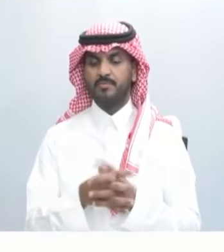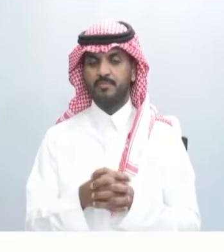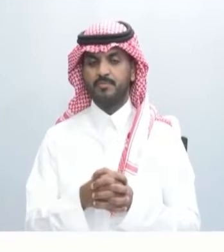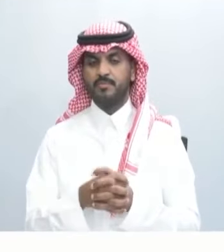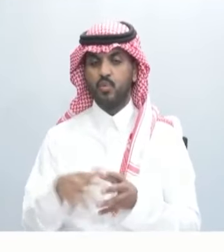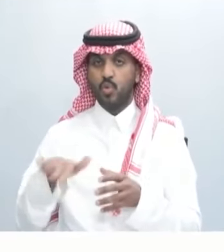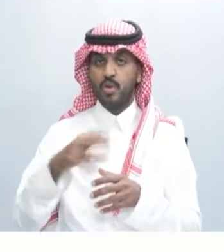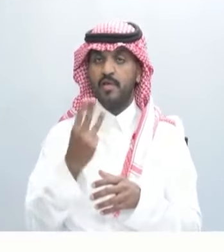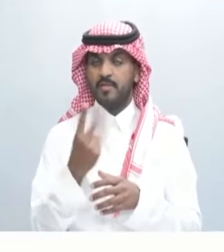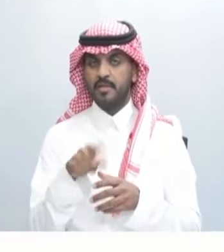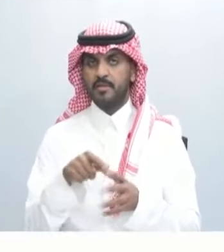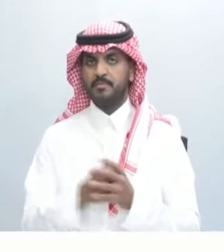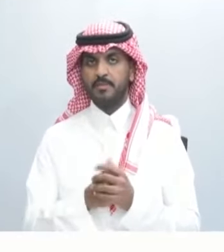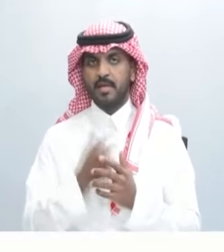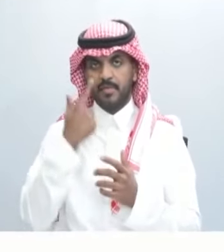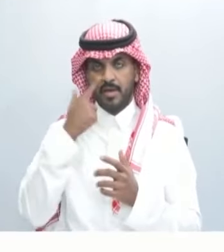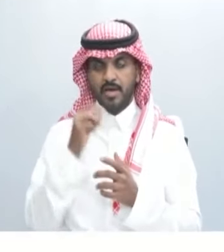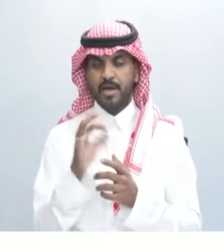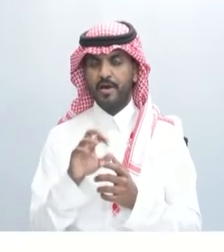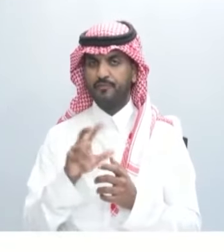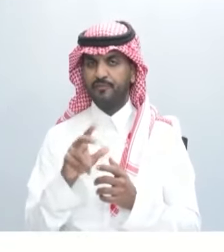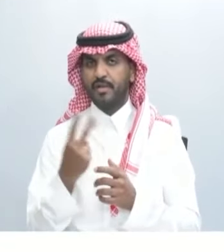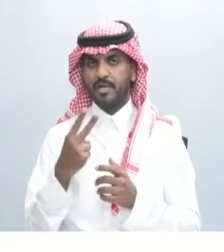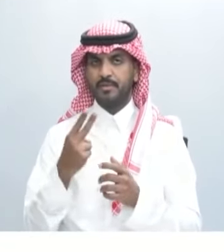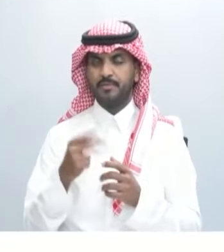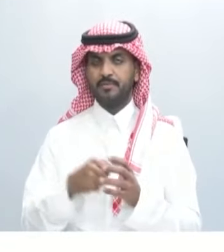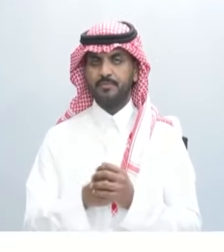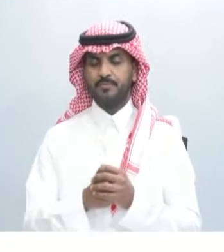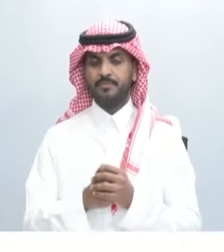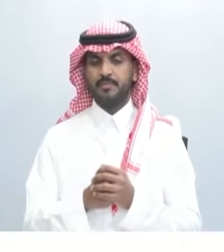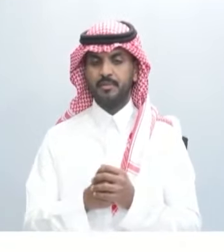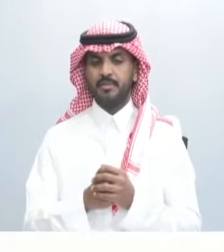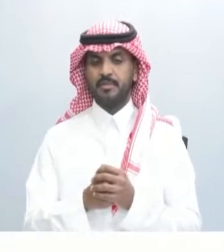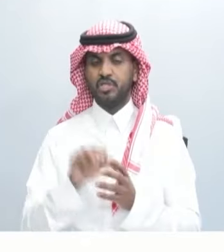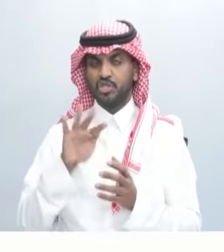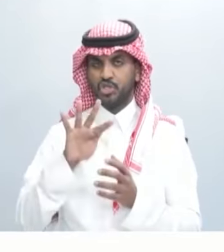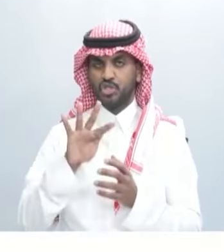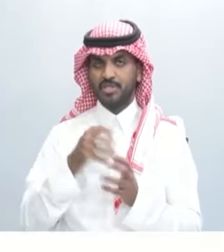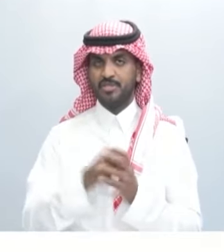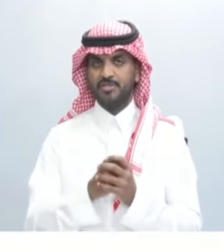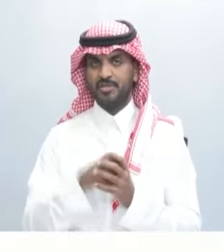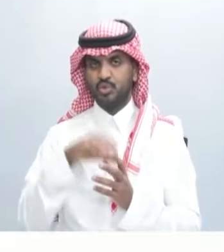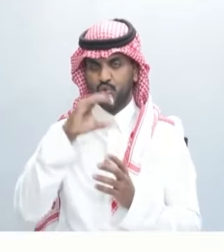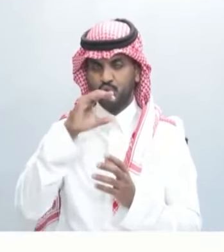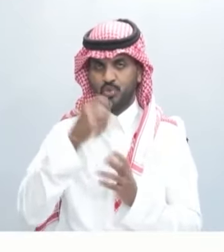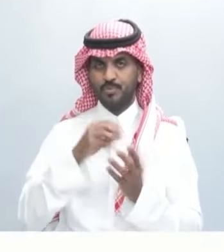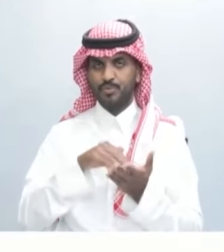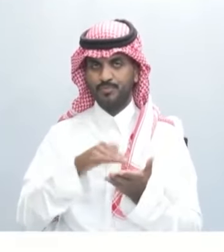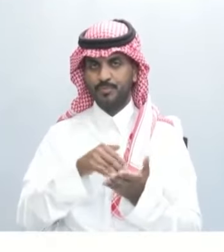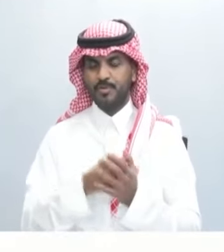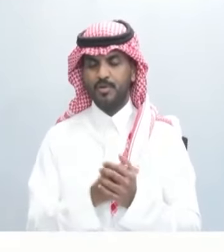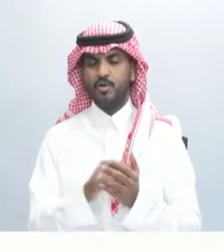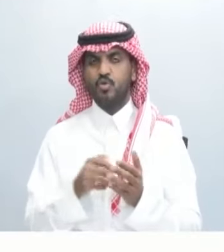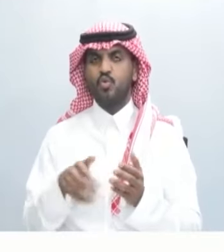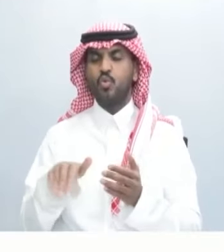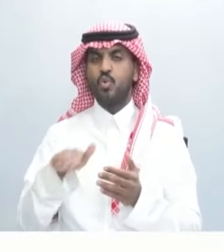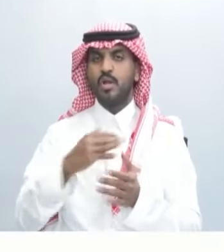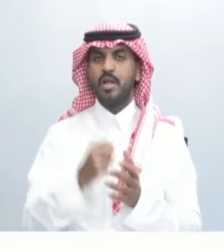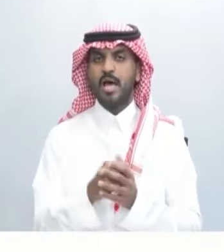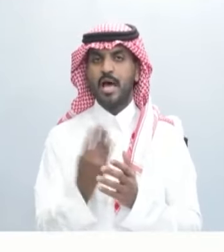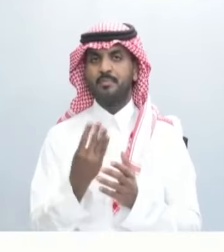كل ثلاثه ايام يظهر حرف العين طيب يا ابطال شطيره الجبن تظهر كل كم كل اربعه ايام